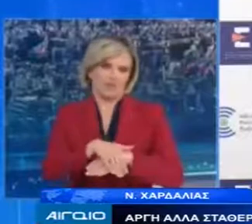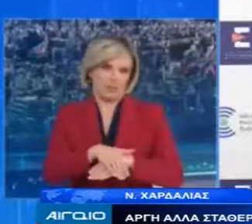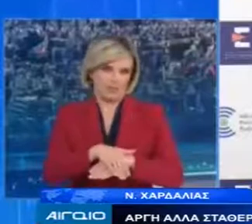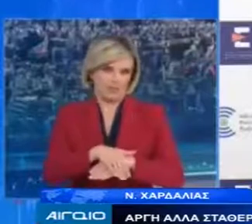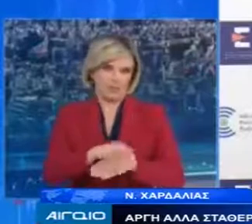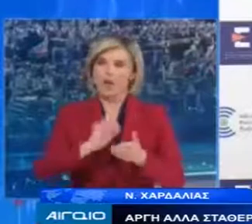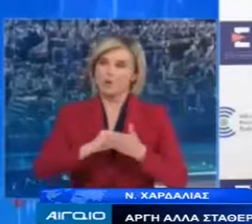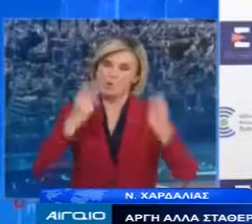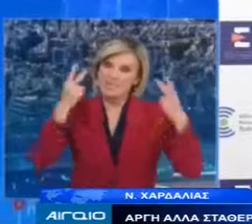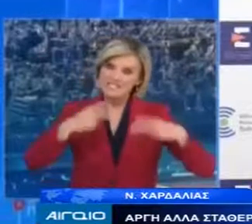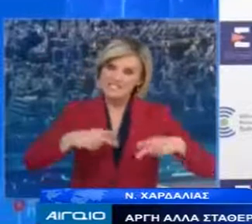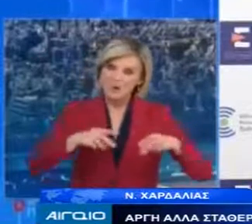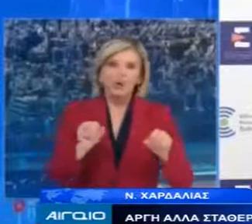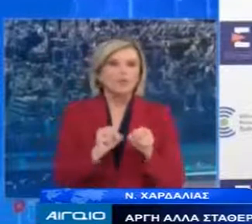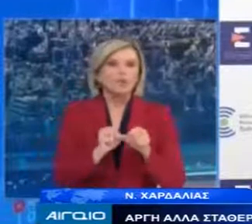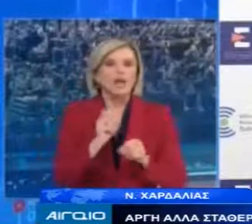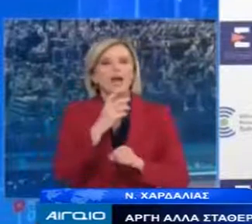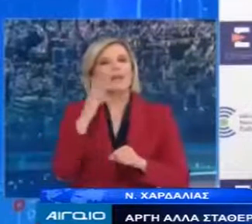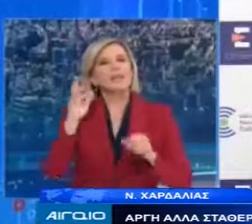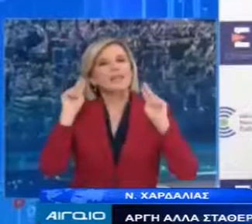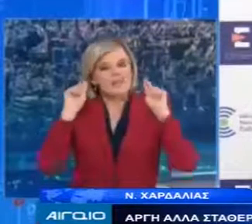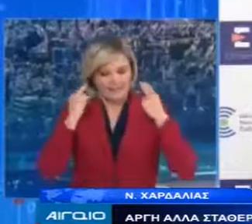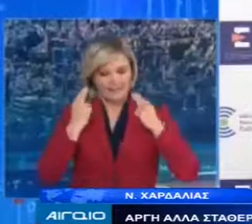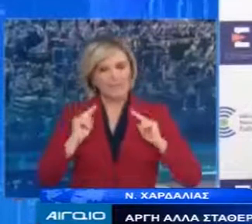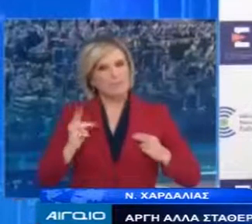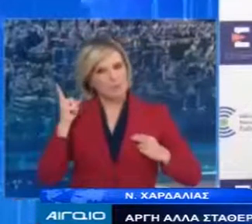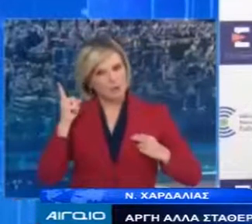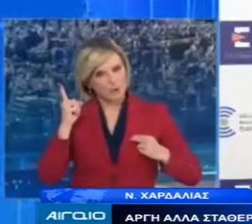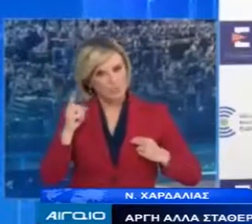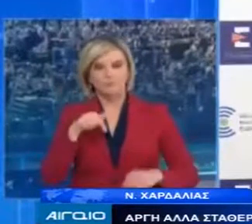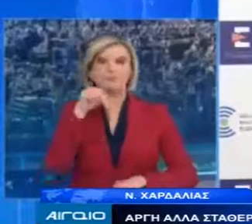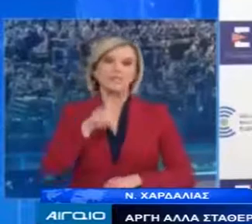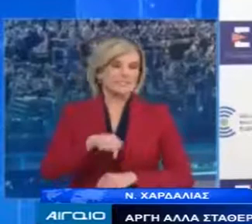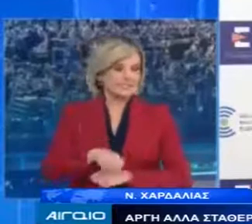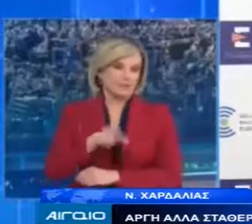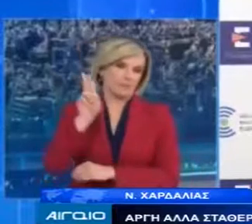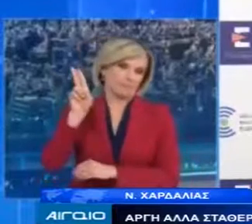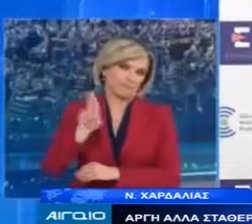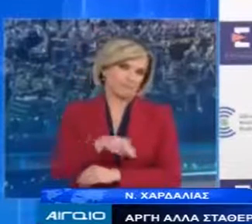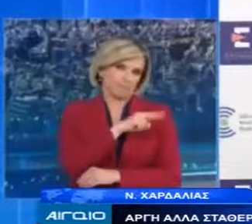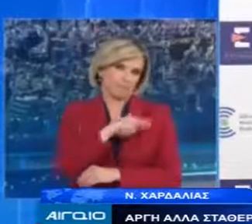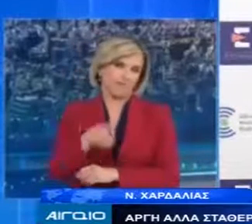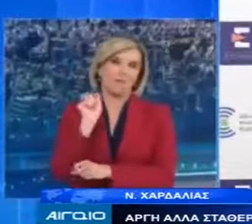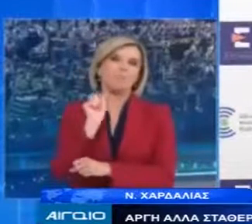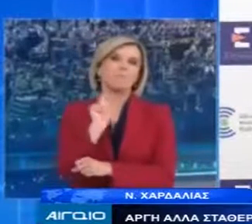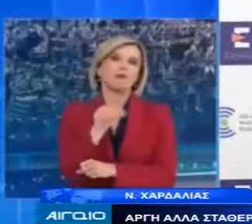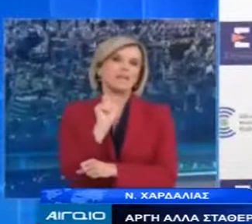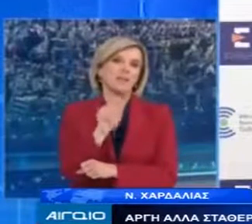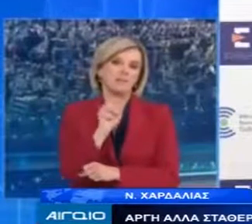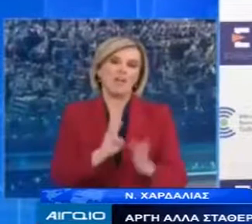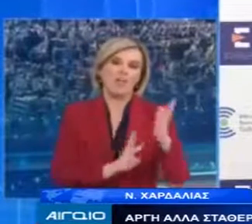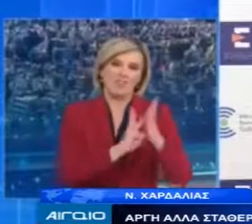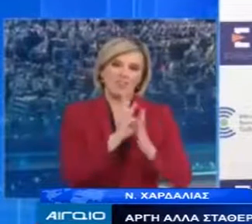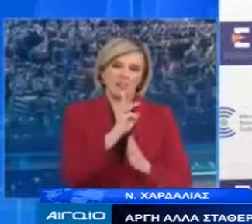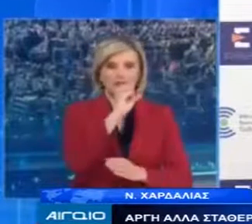τις 7 το πρωί ως 7 το απόγευμα. Επίσης, από σήμερα σταματούν τα μηνύματα στο 13033 για τις μετακινήσεις και